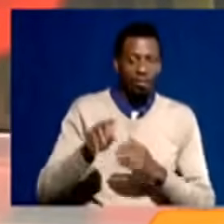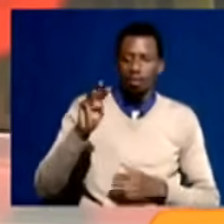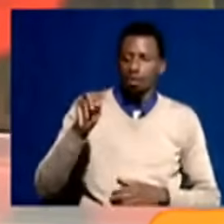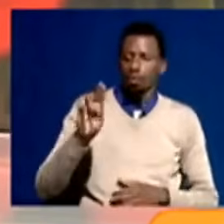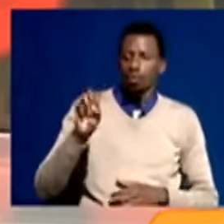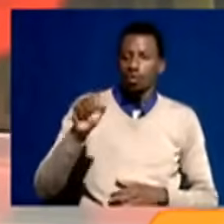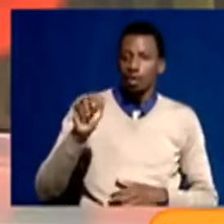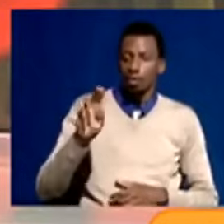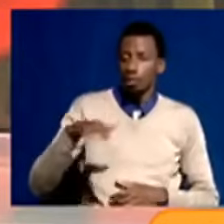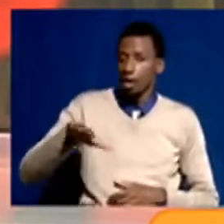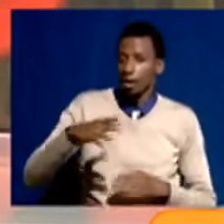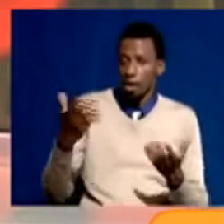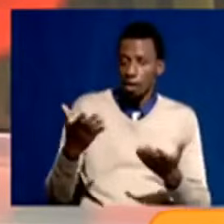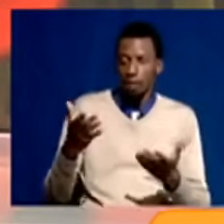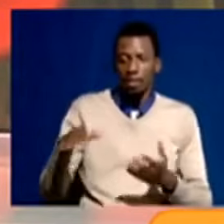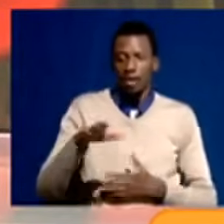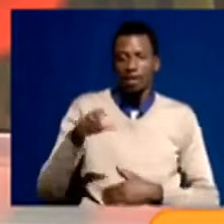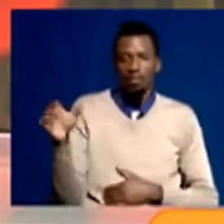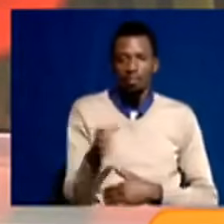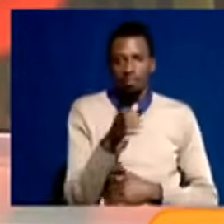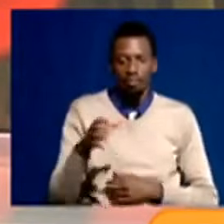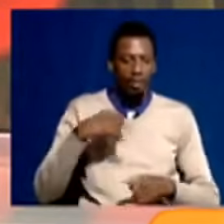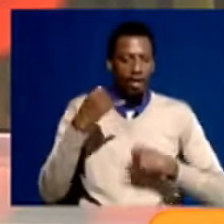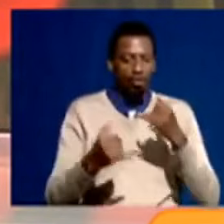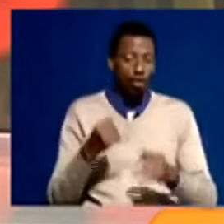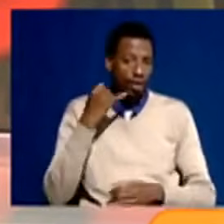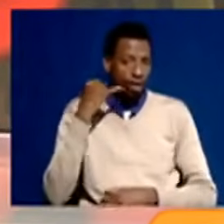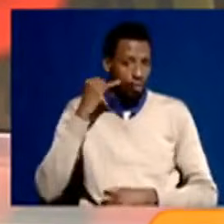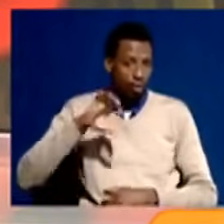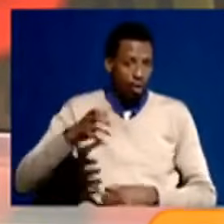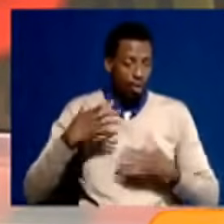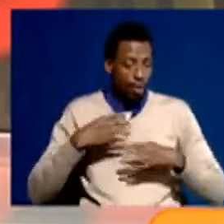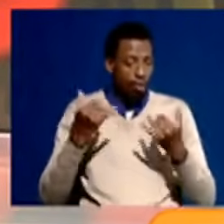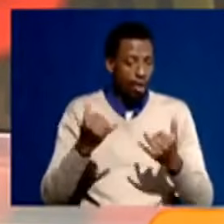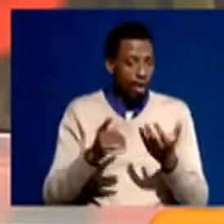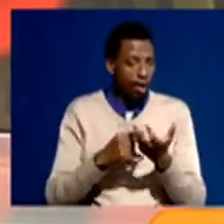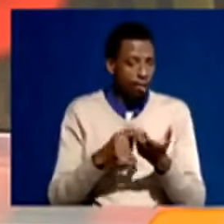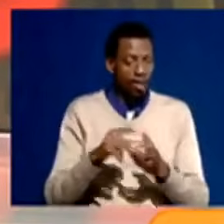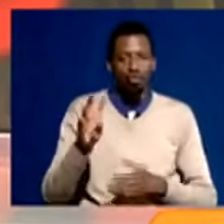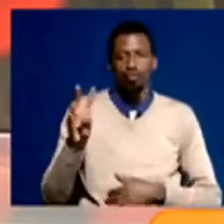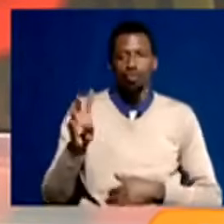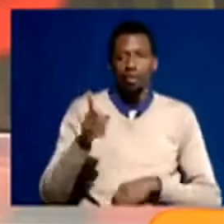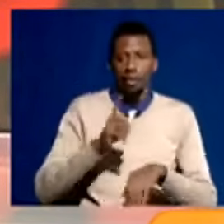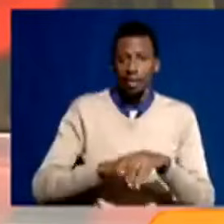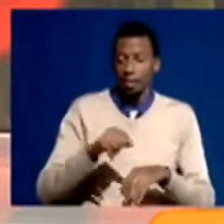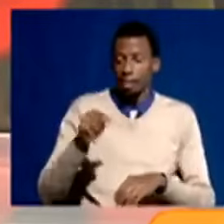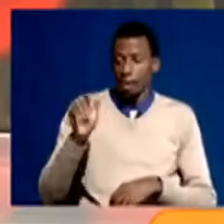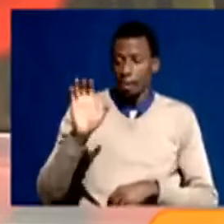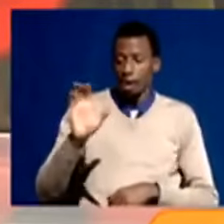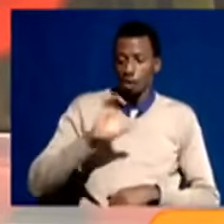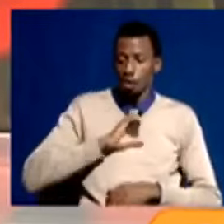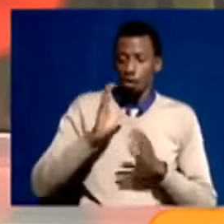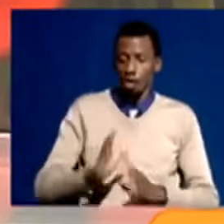katika eneo moja la burudani mjini Nakuru imefikia watu wawili. Hii ni baada ya mmiliki wa klabu